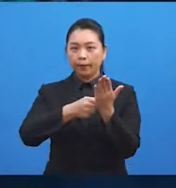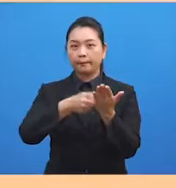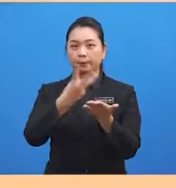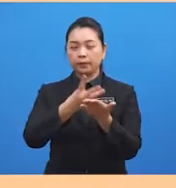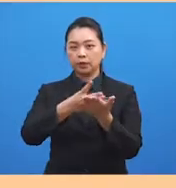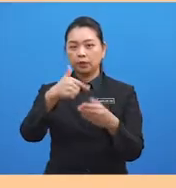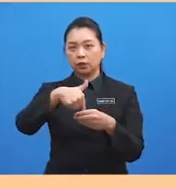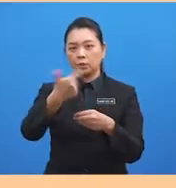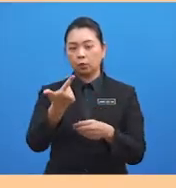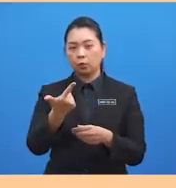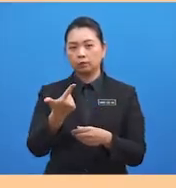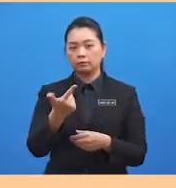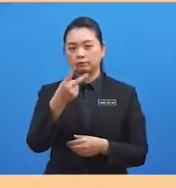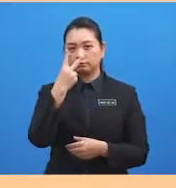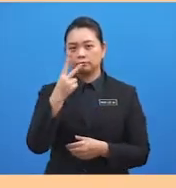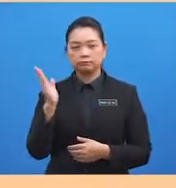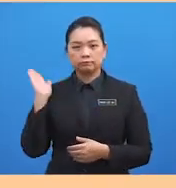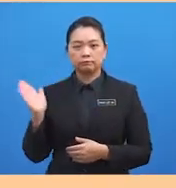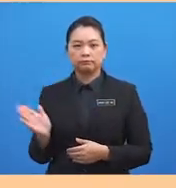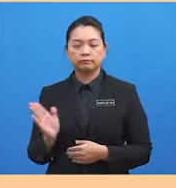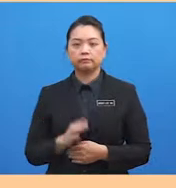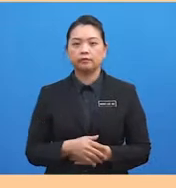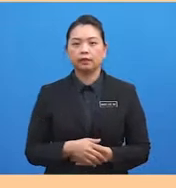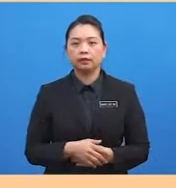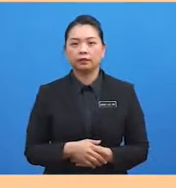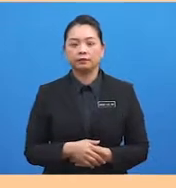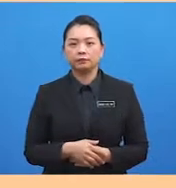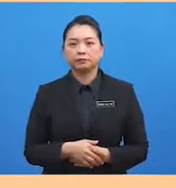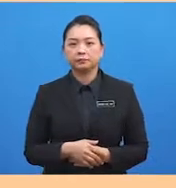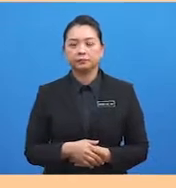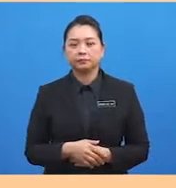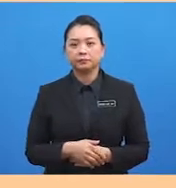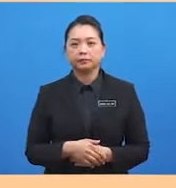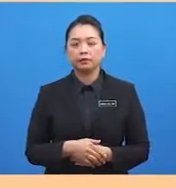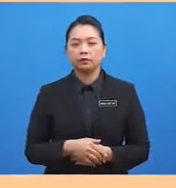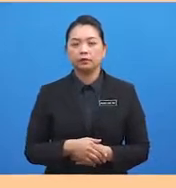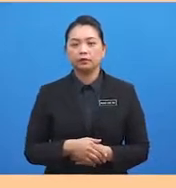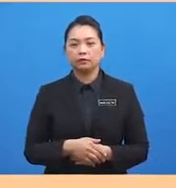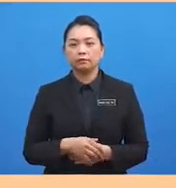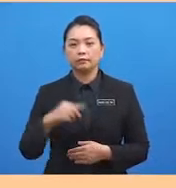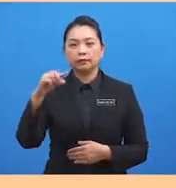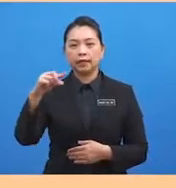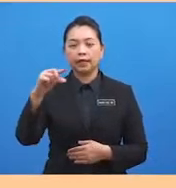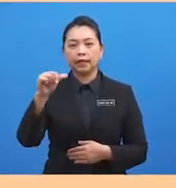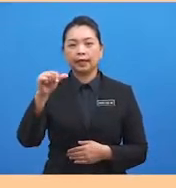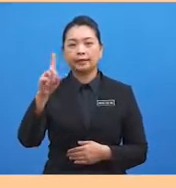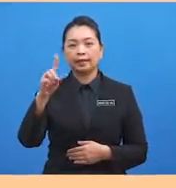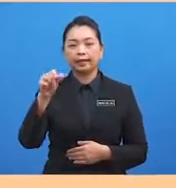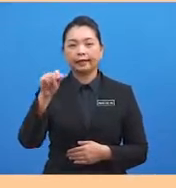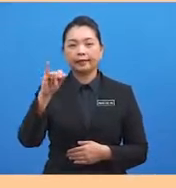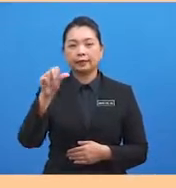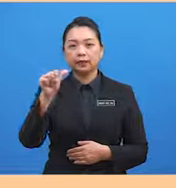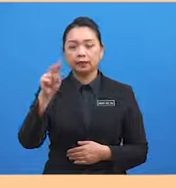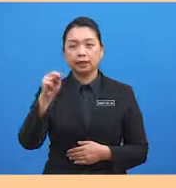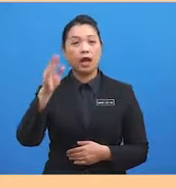seterusnya ialah pinjaman peniagaan secara gadaian atau arahnu. Mengikut